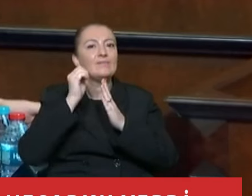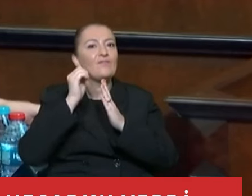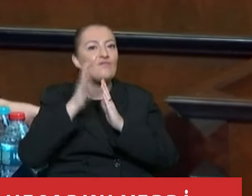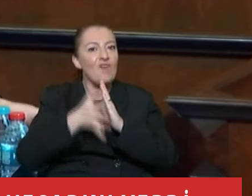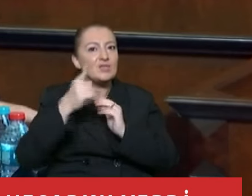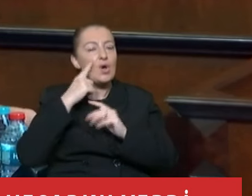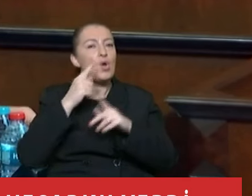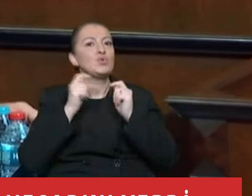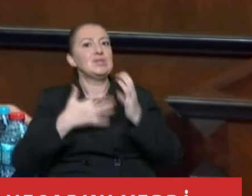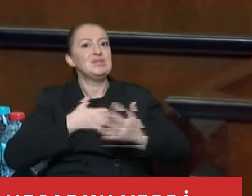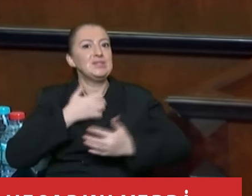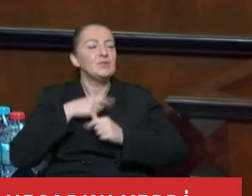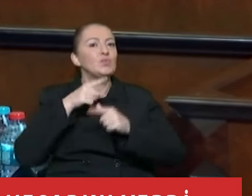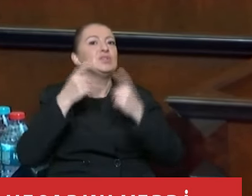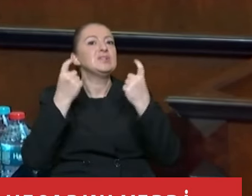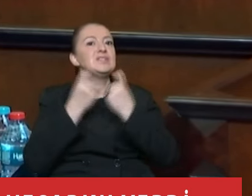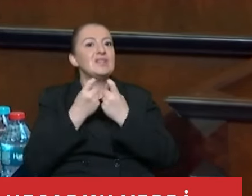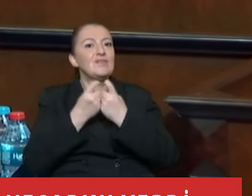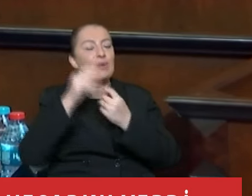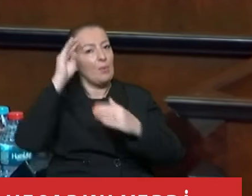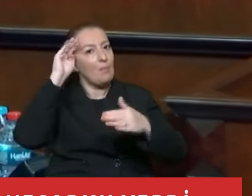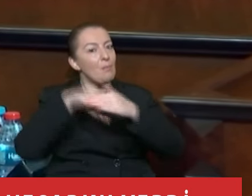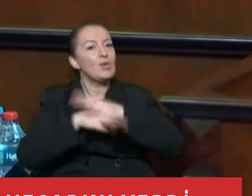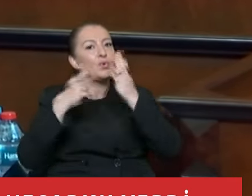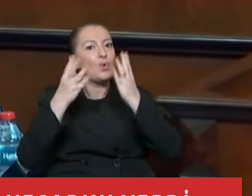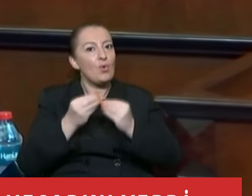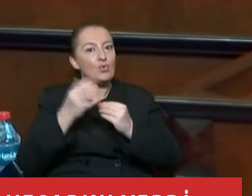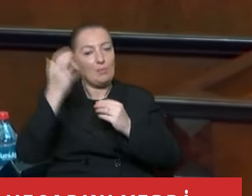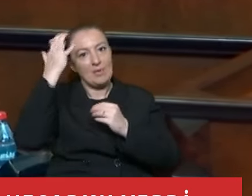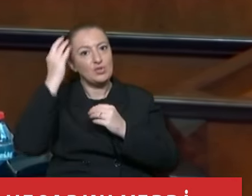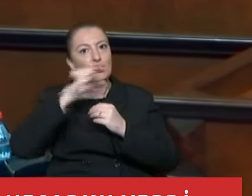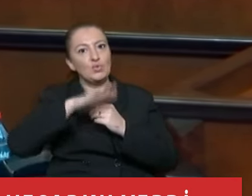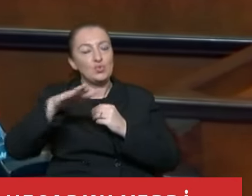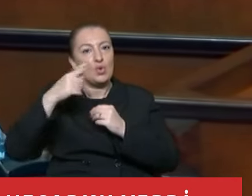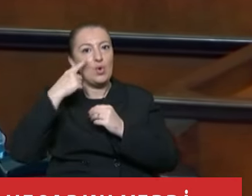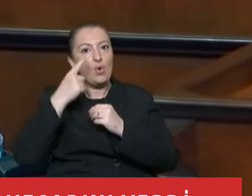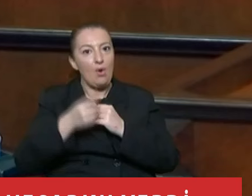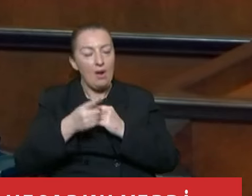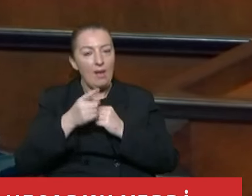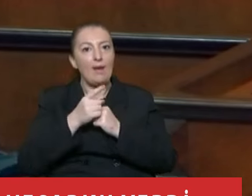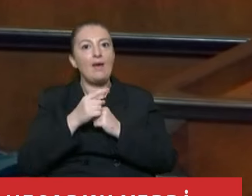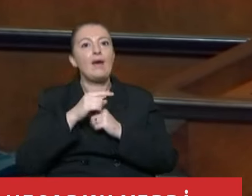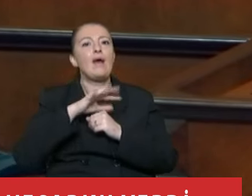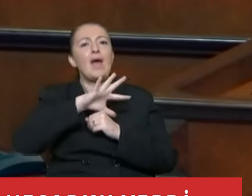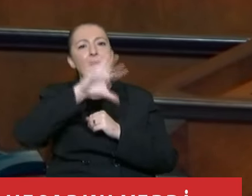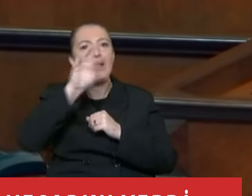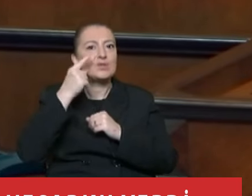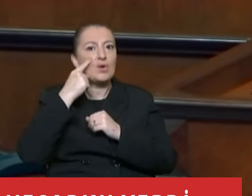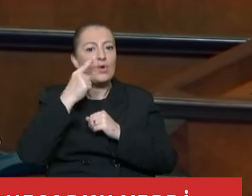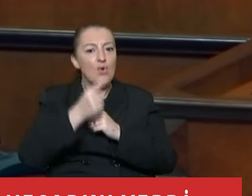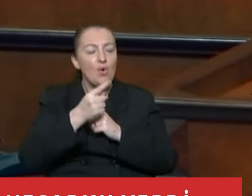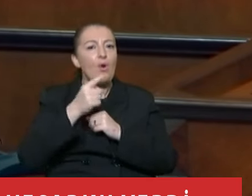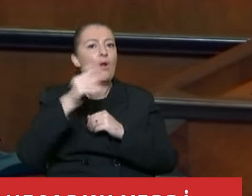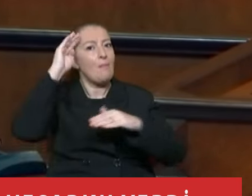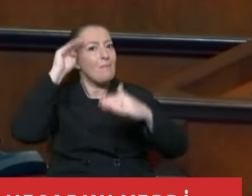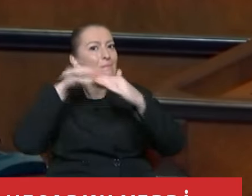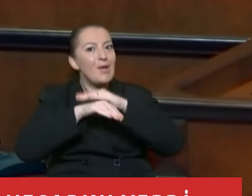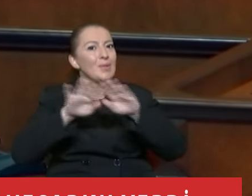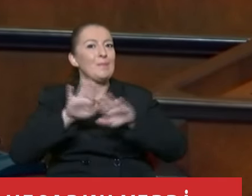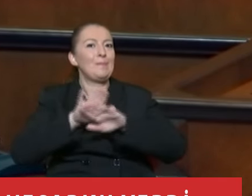yaşayan bu savaşın mağdur ettiği başta çocuklar olmak üzere herkesin bu mağduriyetlerinin sona